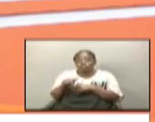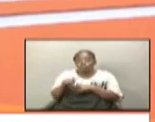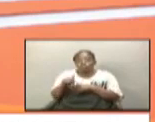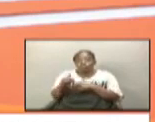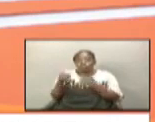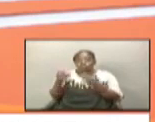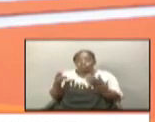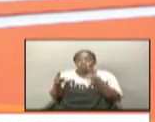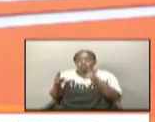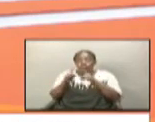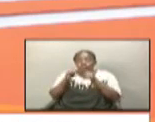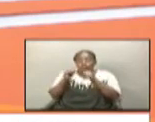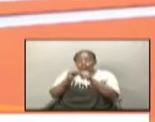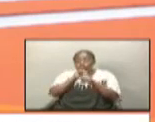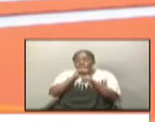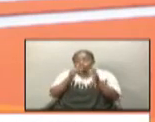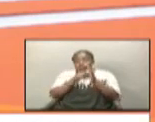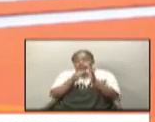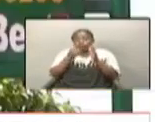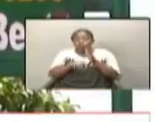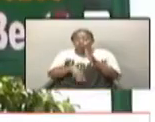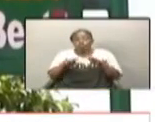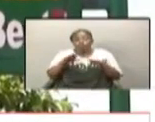nga boogeddeko naffe ne balaga essanyu.